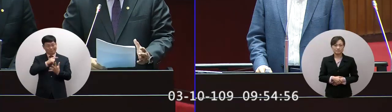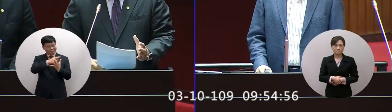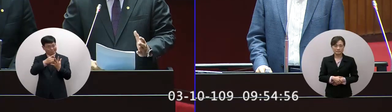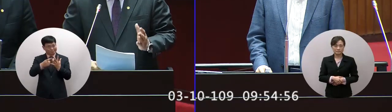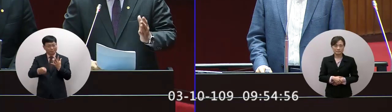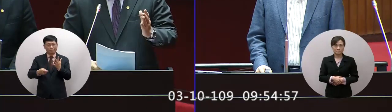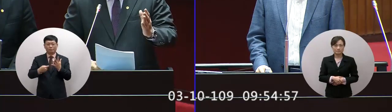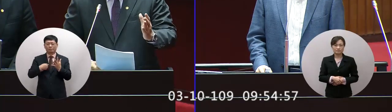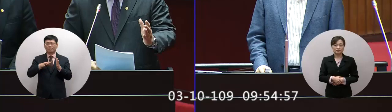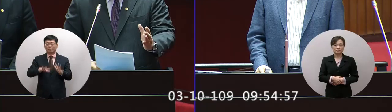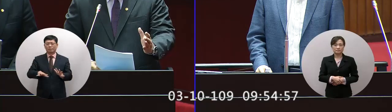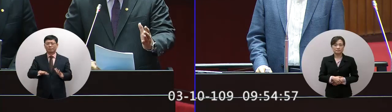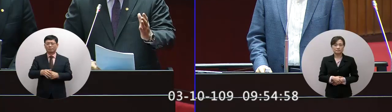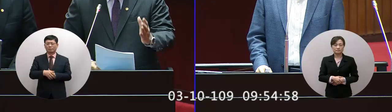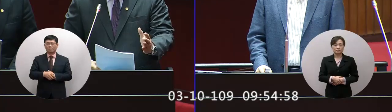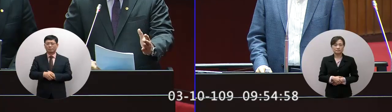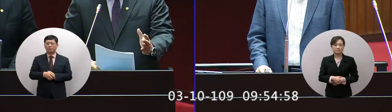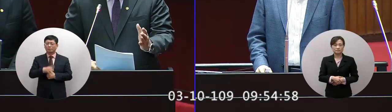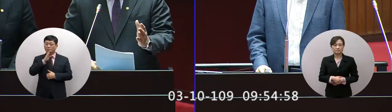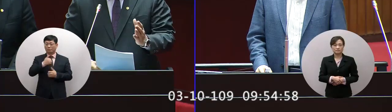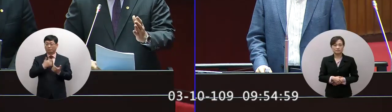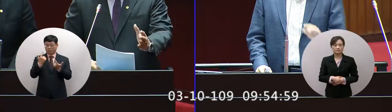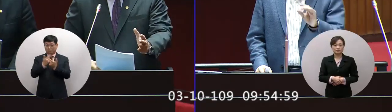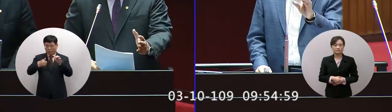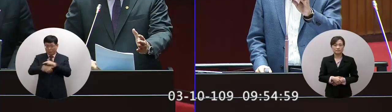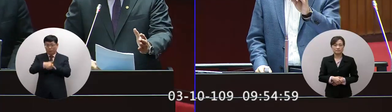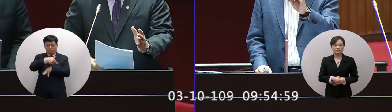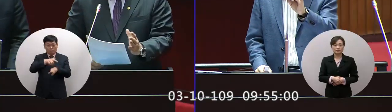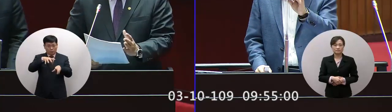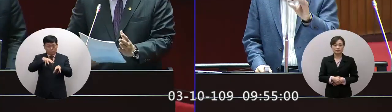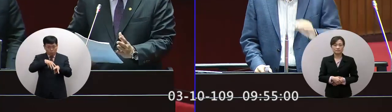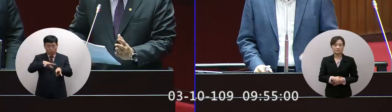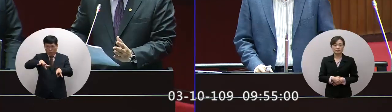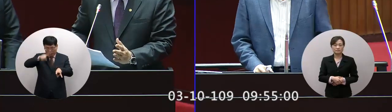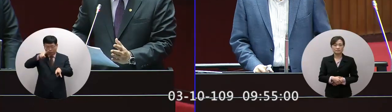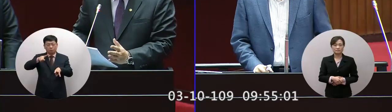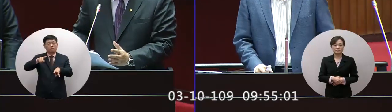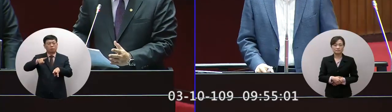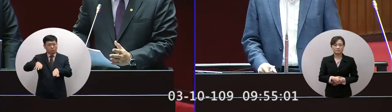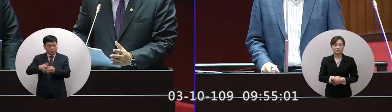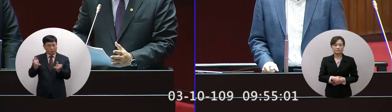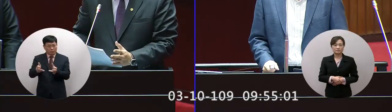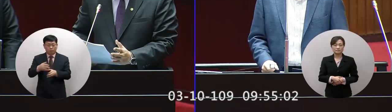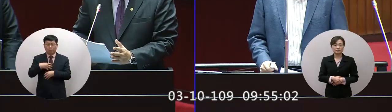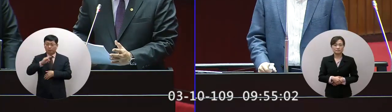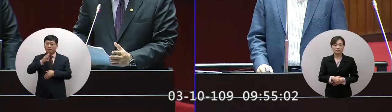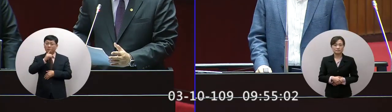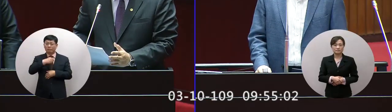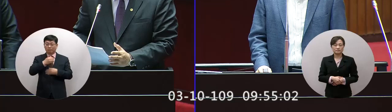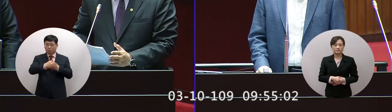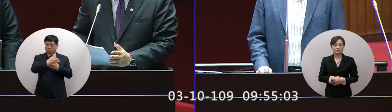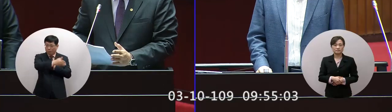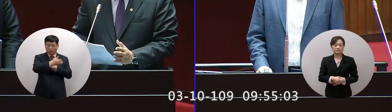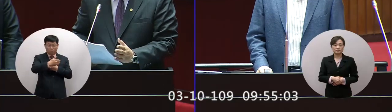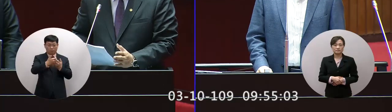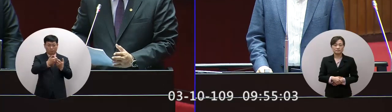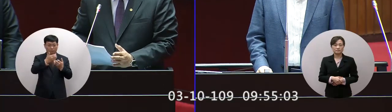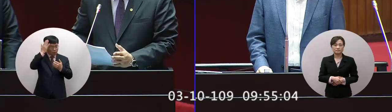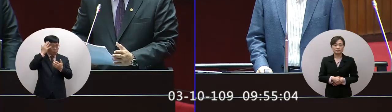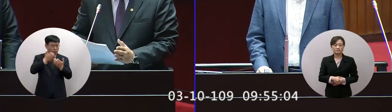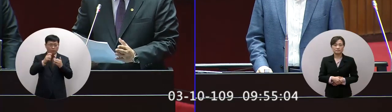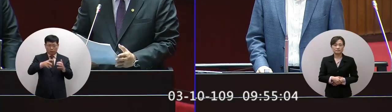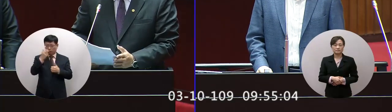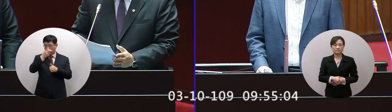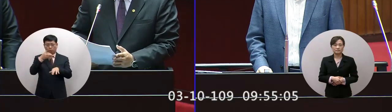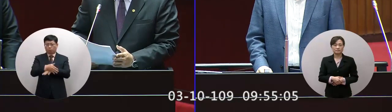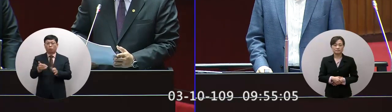上，我们当然北路南出的就先行，但是五羊高的延伸，现在我们交通部也已经审查